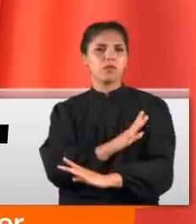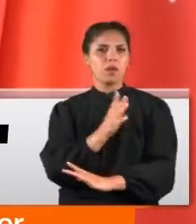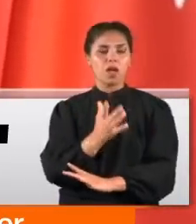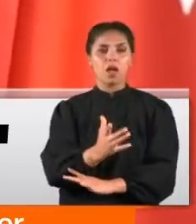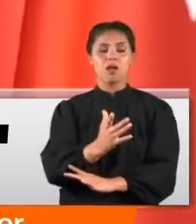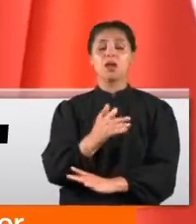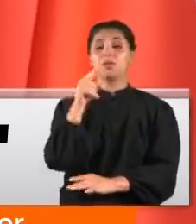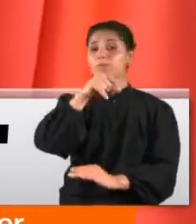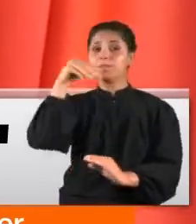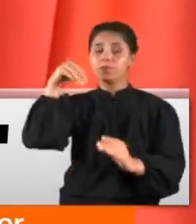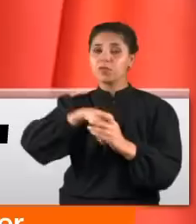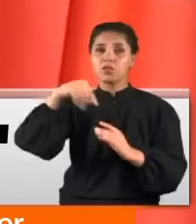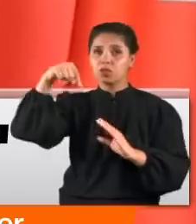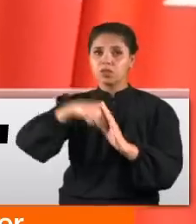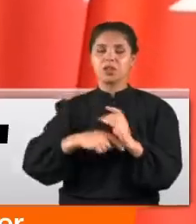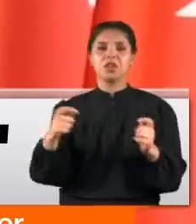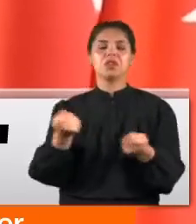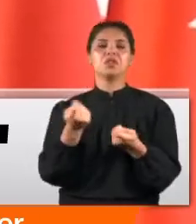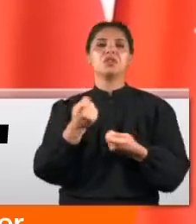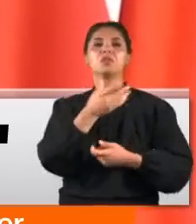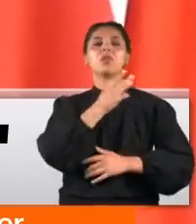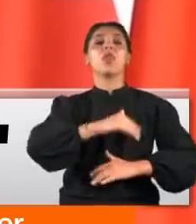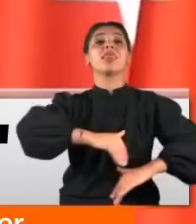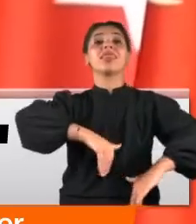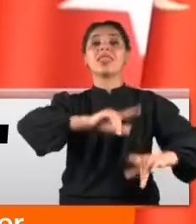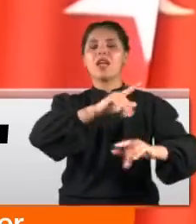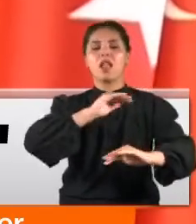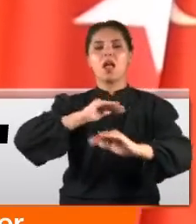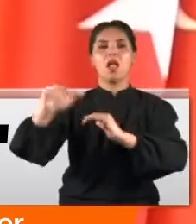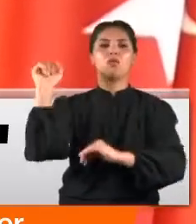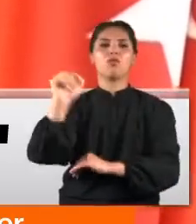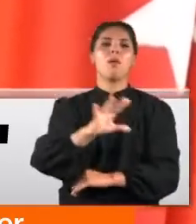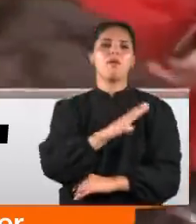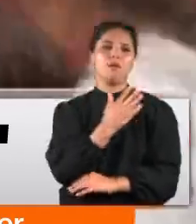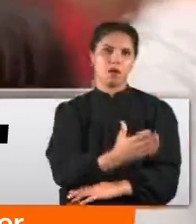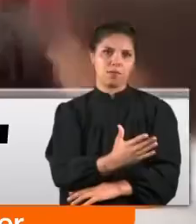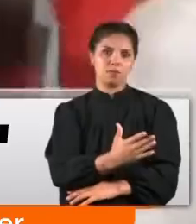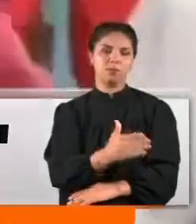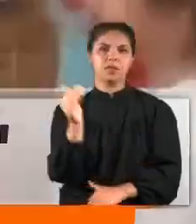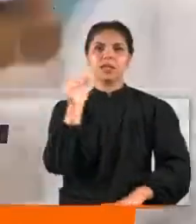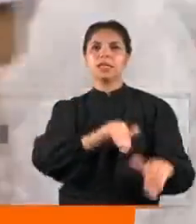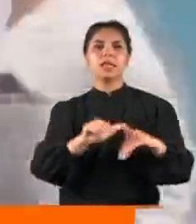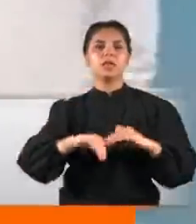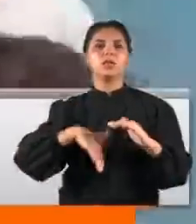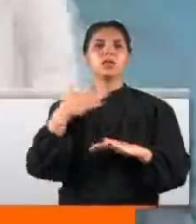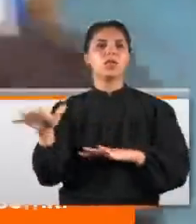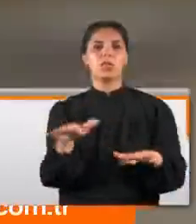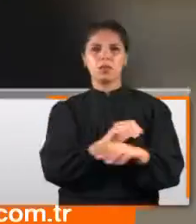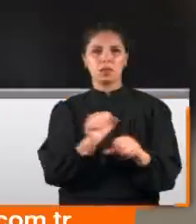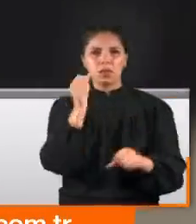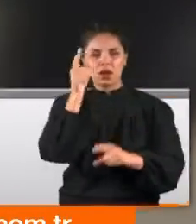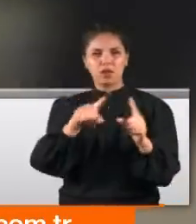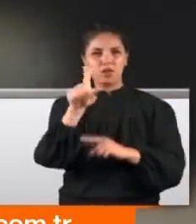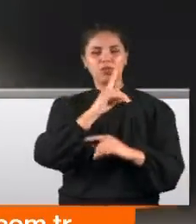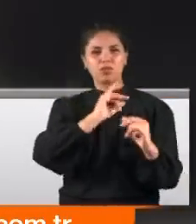Saldırganlığının gerisinde iş bilmezlik değil, halk düşmanlığı vardır. Seçim sonrası depremzedelere